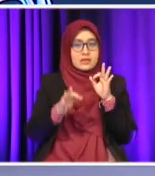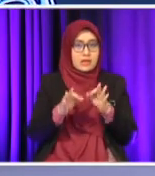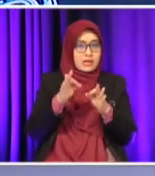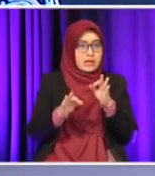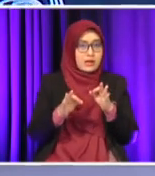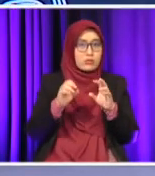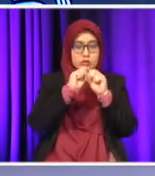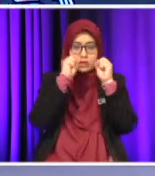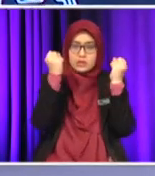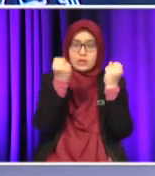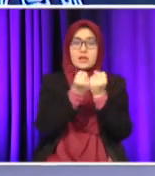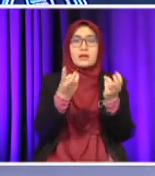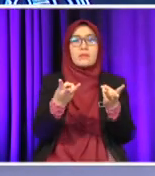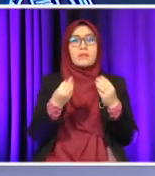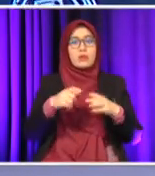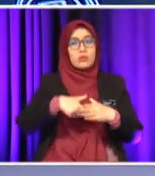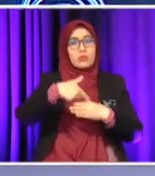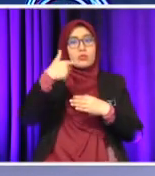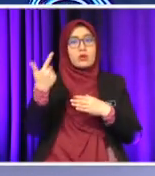satu produk